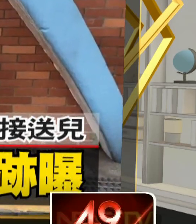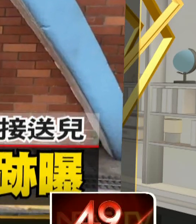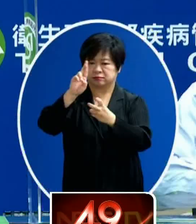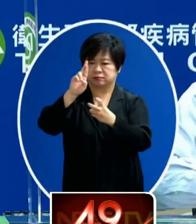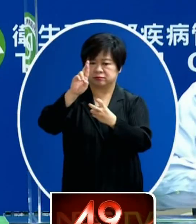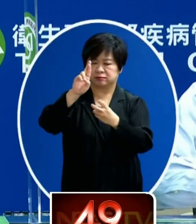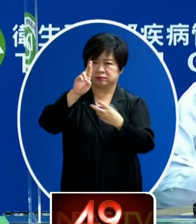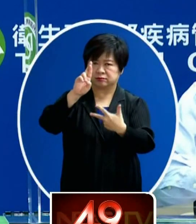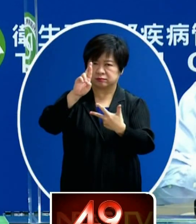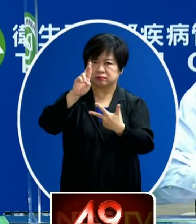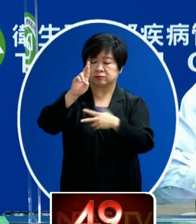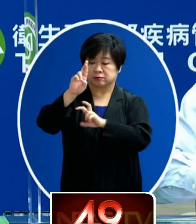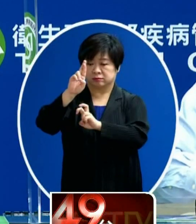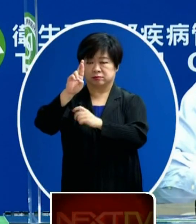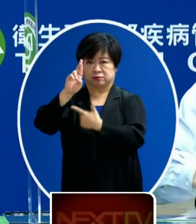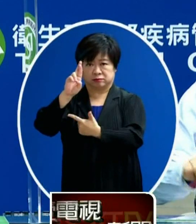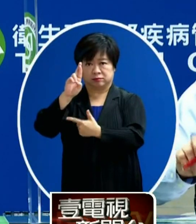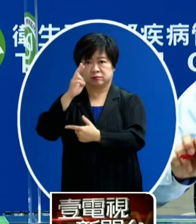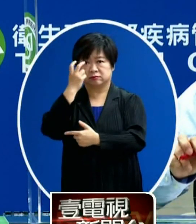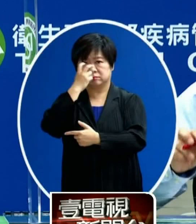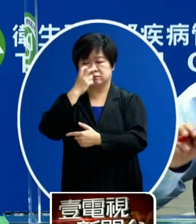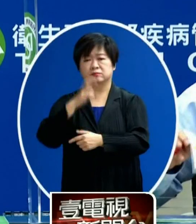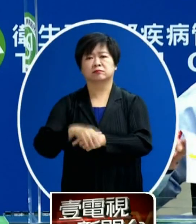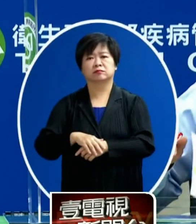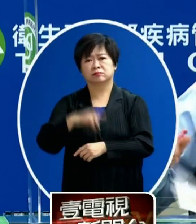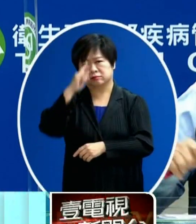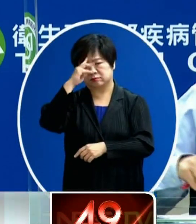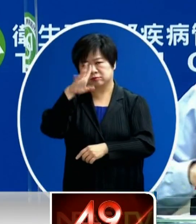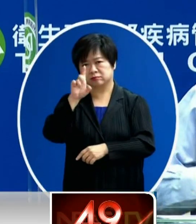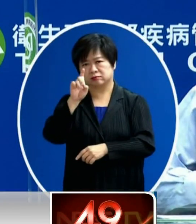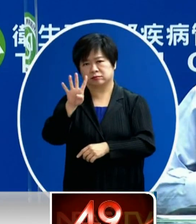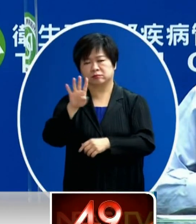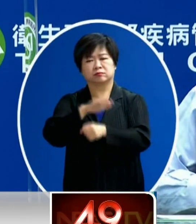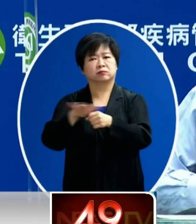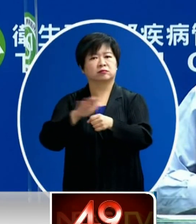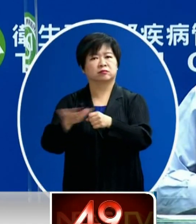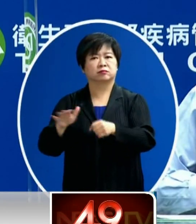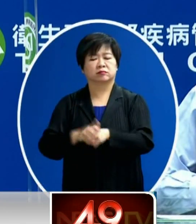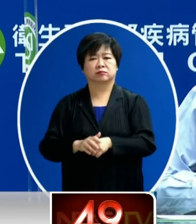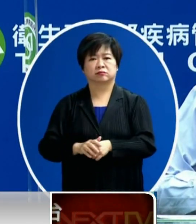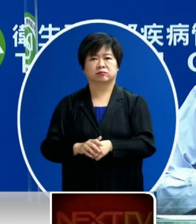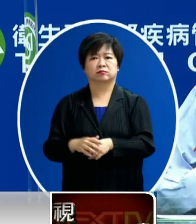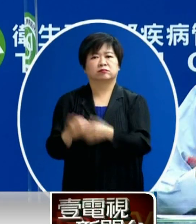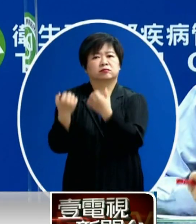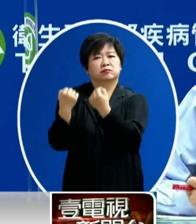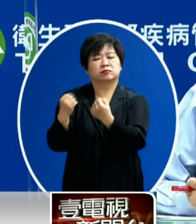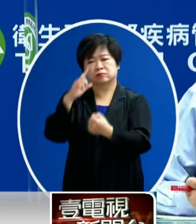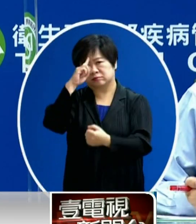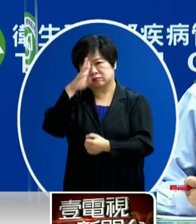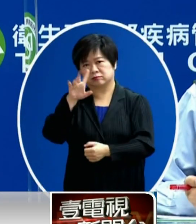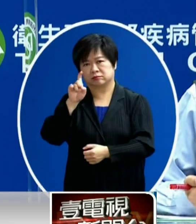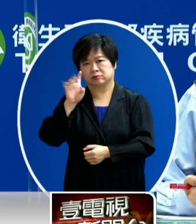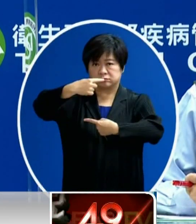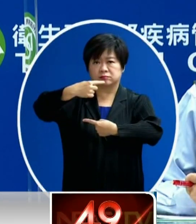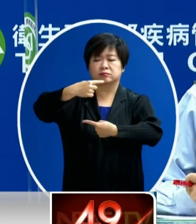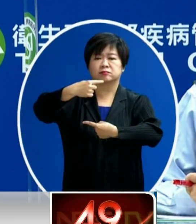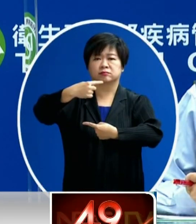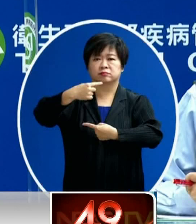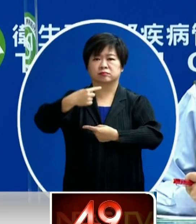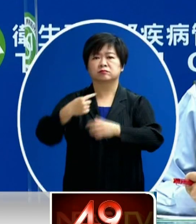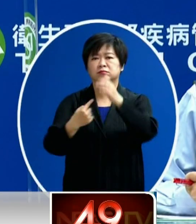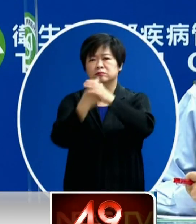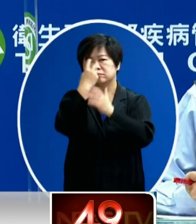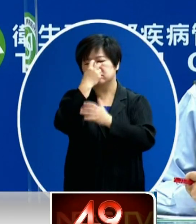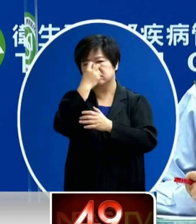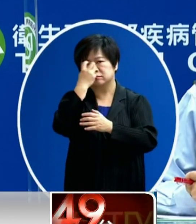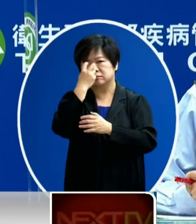染。 26号已经检疫期满，他总共检疫了14天。然后到1月1号采检，他